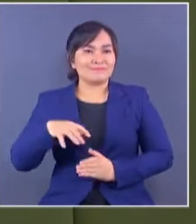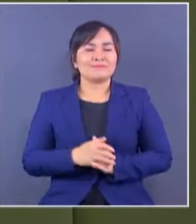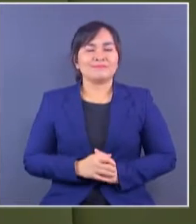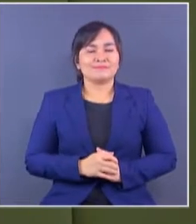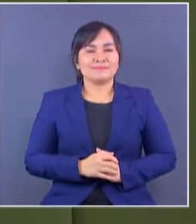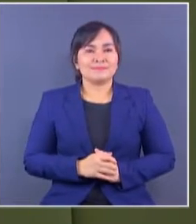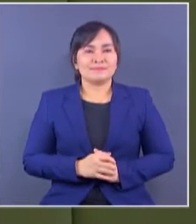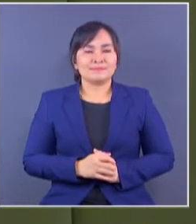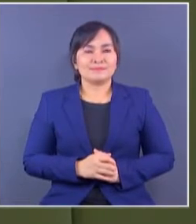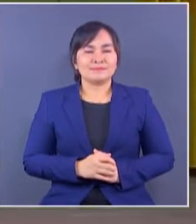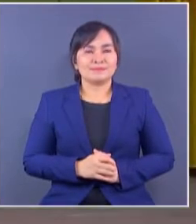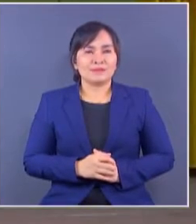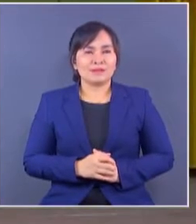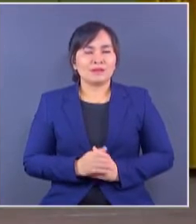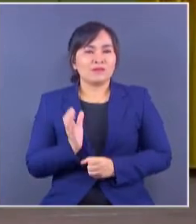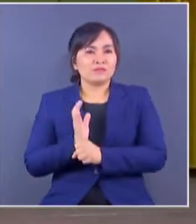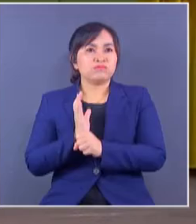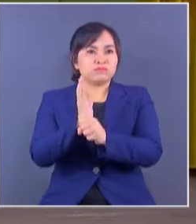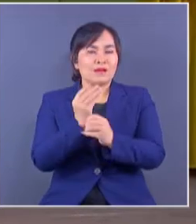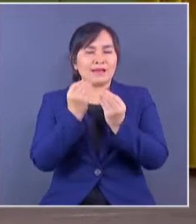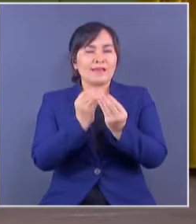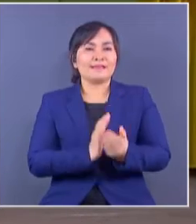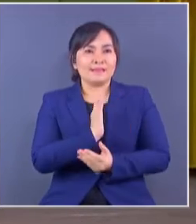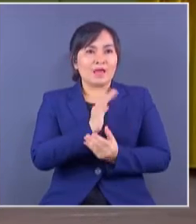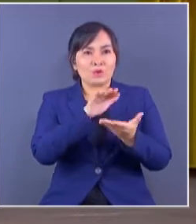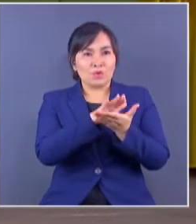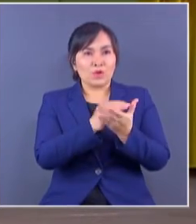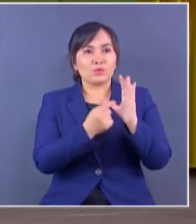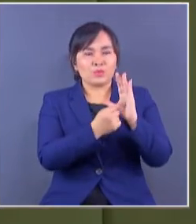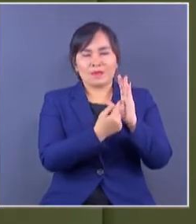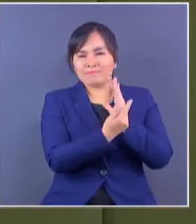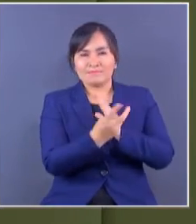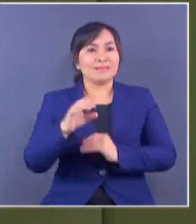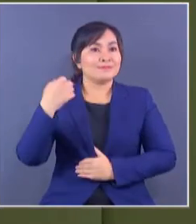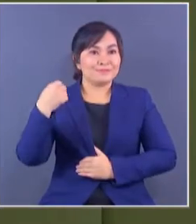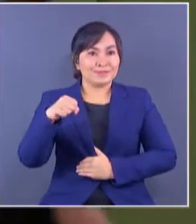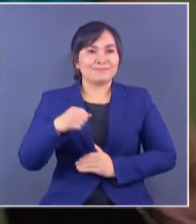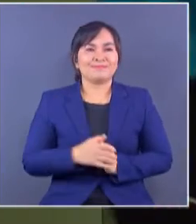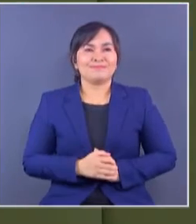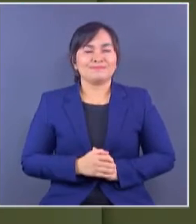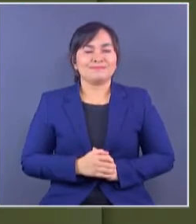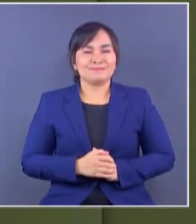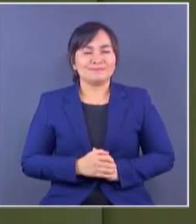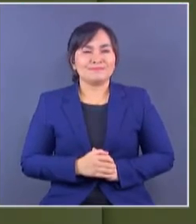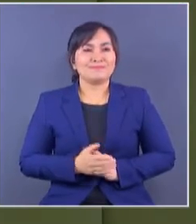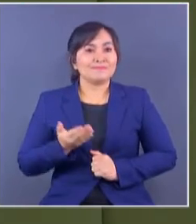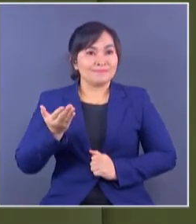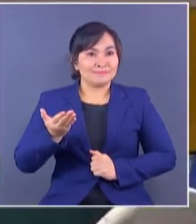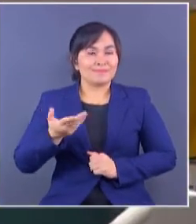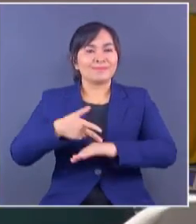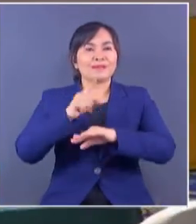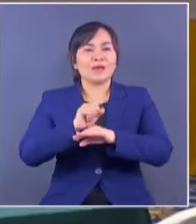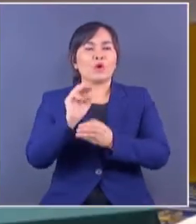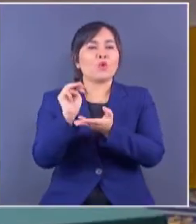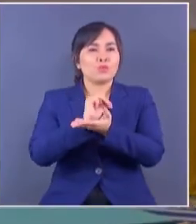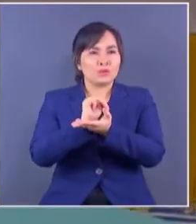าพหรือสสส.จึงได้มอบโล่เชิดชูเกียรติ10โรงเรียนต้นแบบโดยมีศาสตราจารย์นายแพทย์ประกิตวาทีสาธกกิจประธ